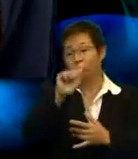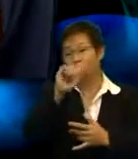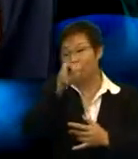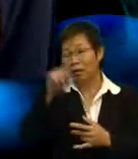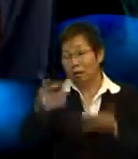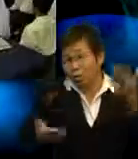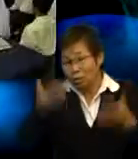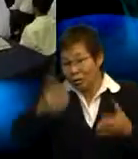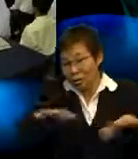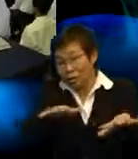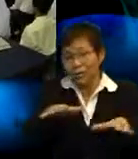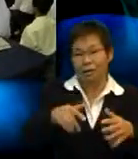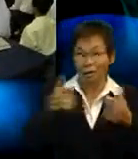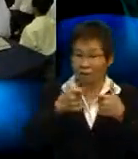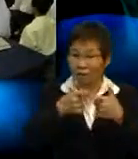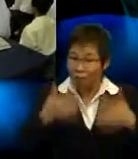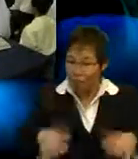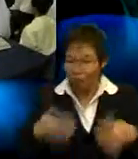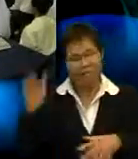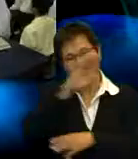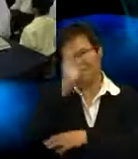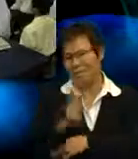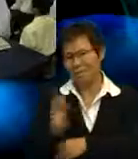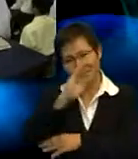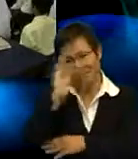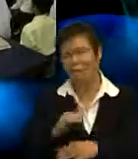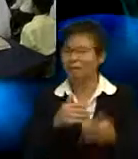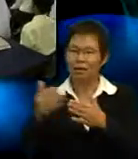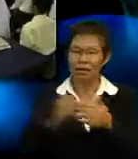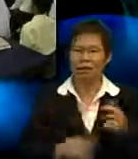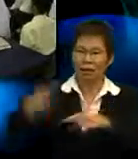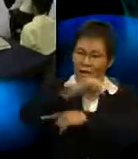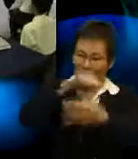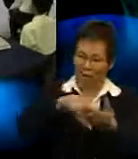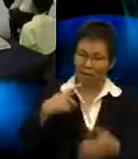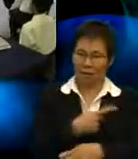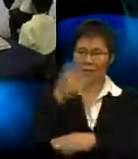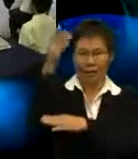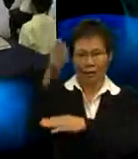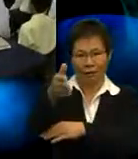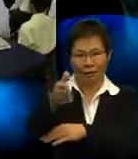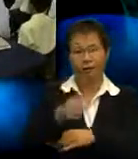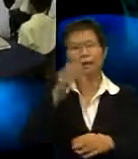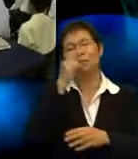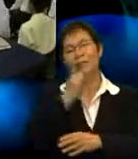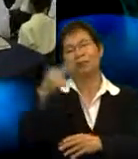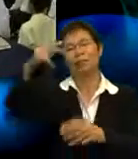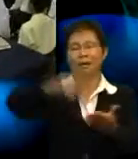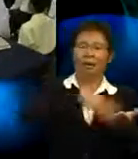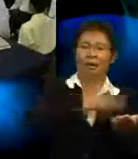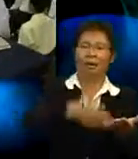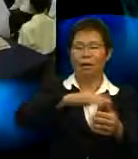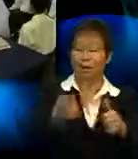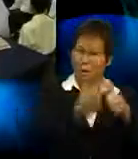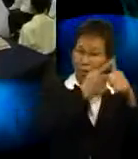Pernah, Faiz? Tak pernah. Okey, tak apalah. Jadi, hari ini kita akan menyanyikan lagu. Pertama sekali,